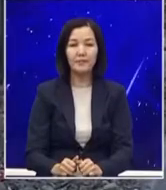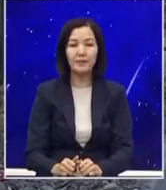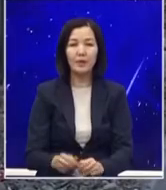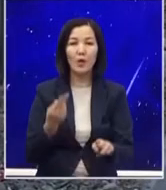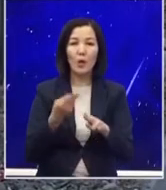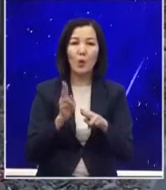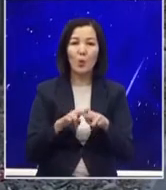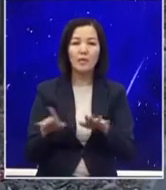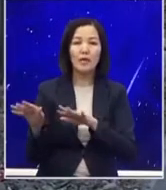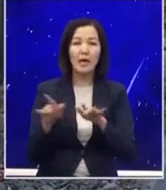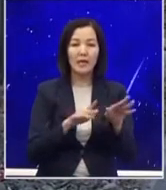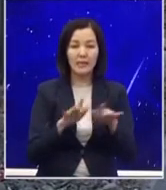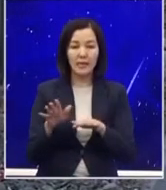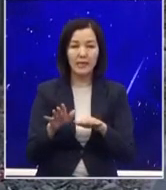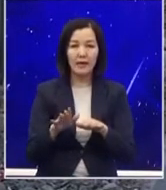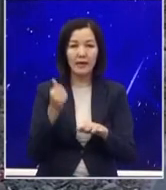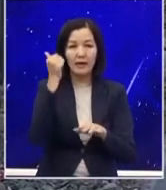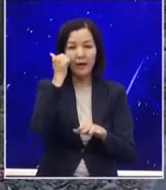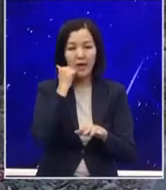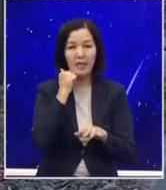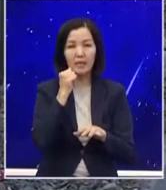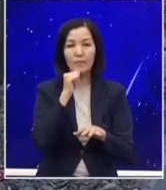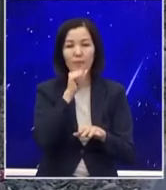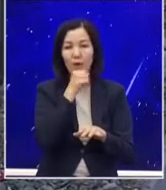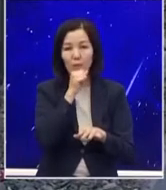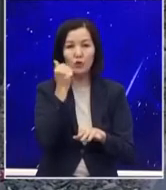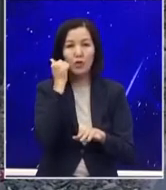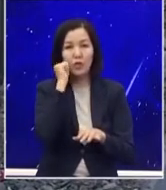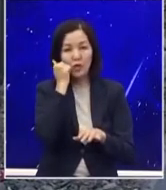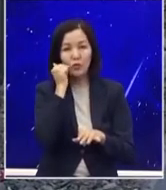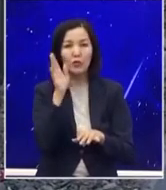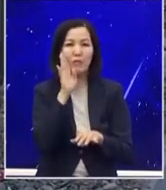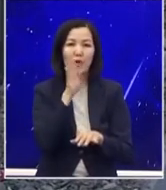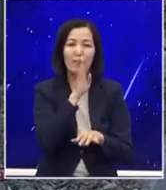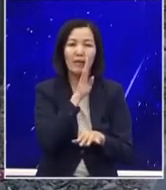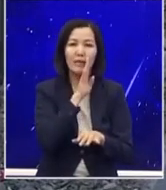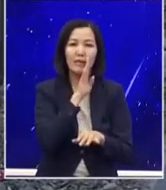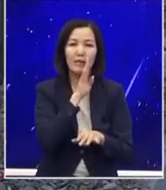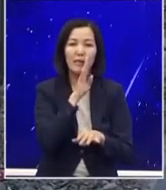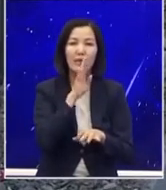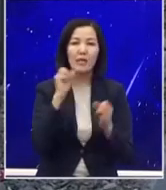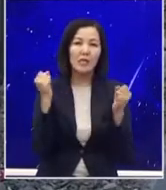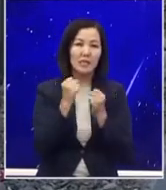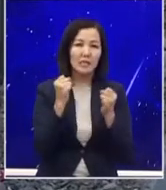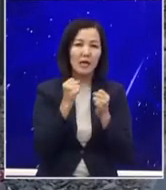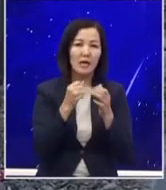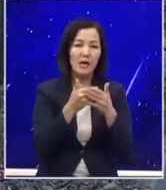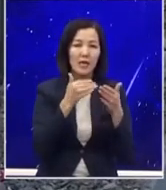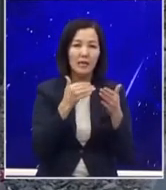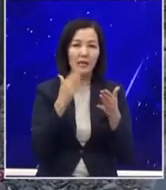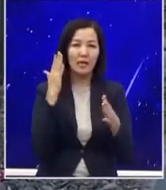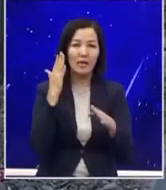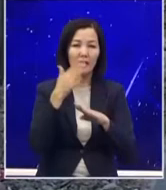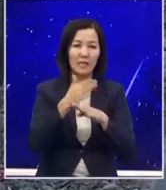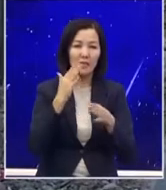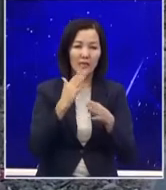Осы акцияда қарт адамдардың қысқы отын жарып, жан-жақ төңірегін жинау, сонда жұмыстары